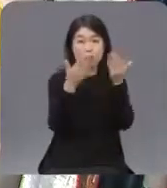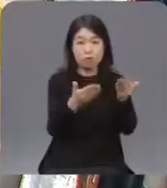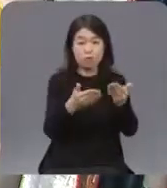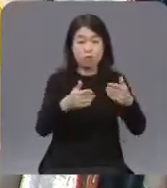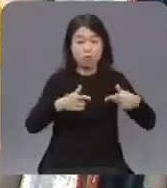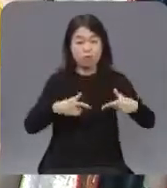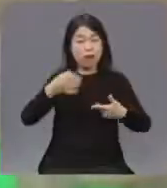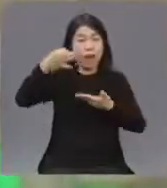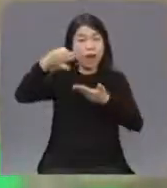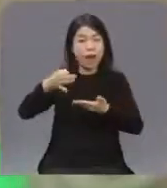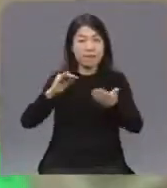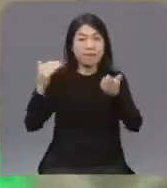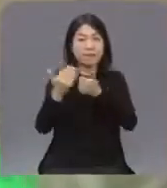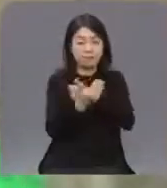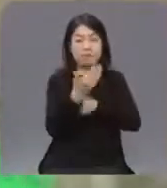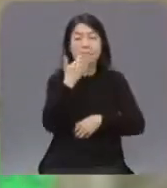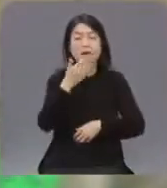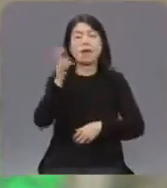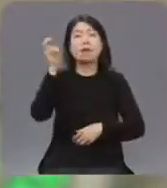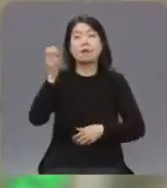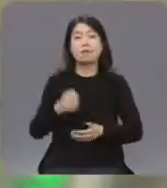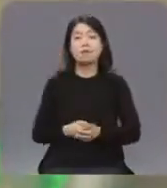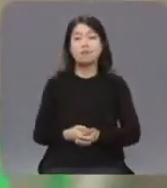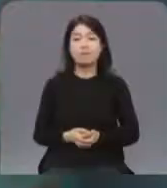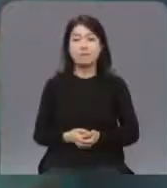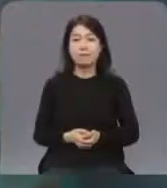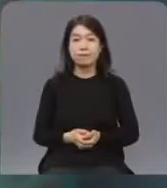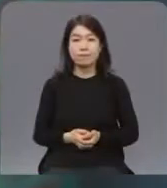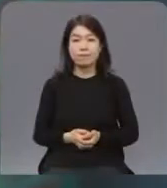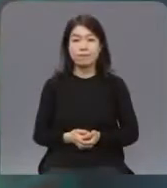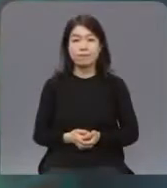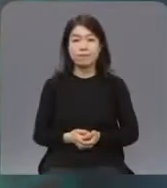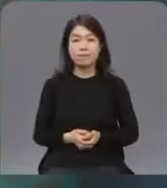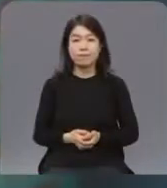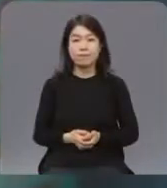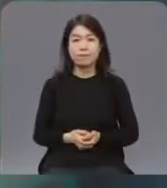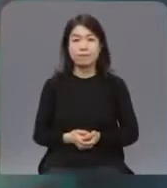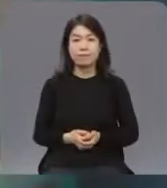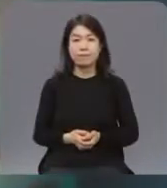브랜드 가치를 보전할 것으로 전망했습니다. 지금까지 단신 브리핑이었습니다.